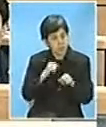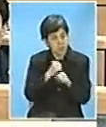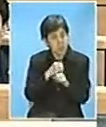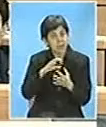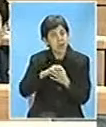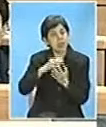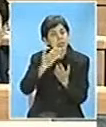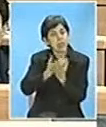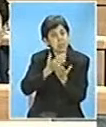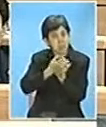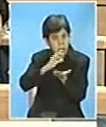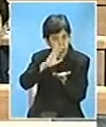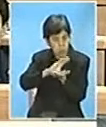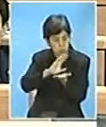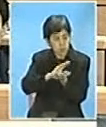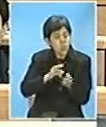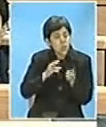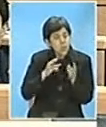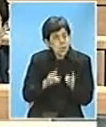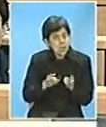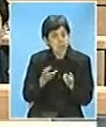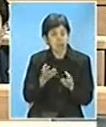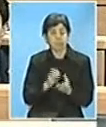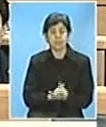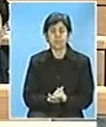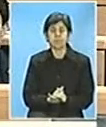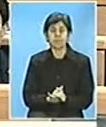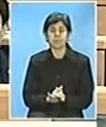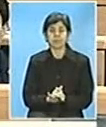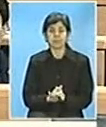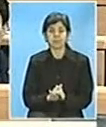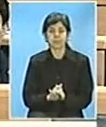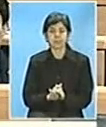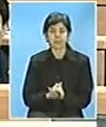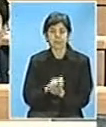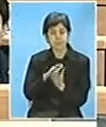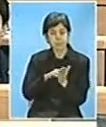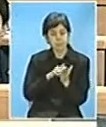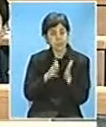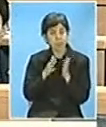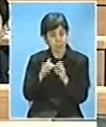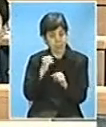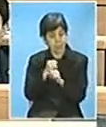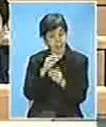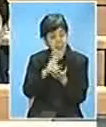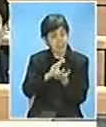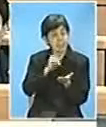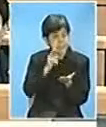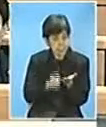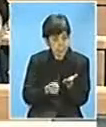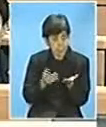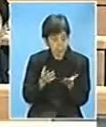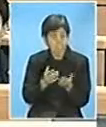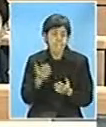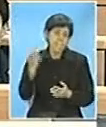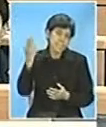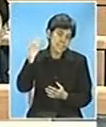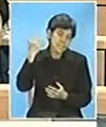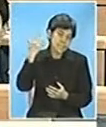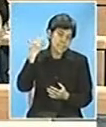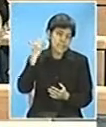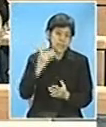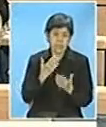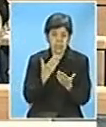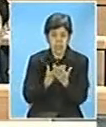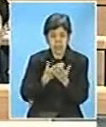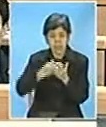ทุนเชื้อเพลิงแห่งนี้แม้กระทั่งถึงตามที่นโยบายที่ให้สะท้อนต้นทุนที่แท้จริงนะครับโดยเดิมนะครับ